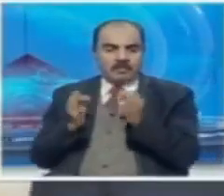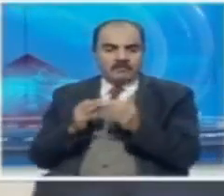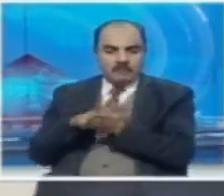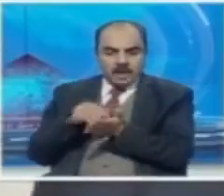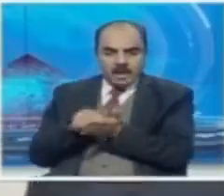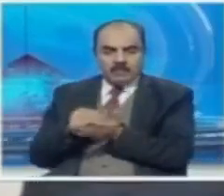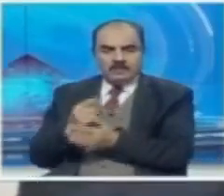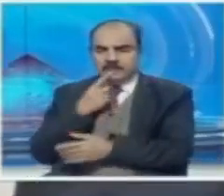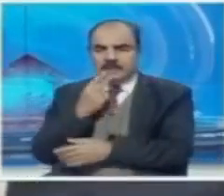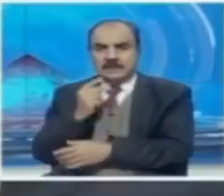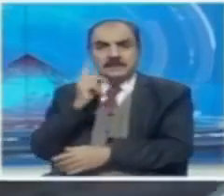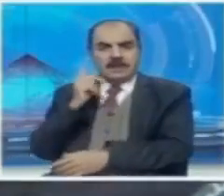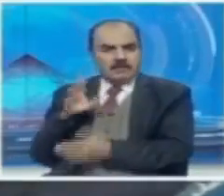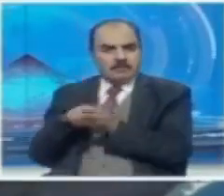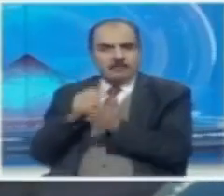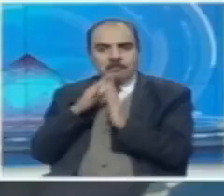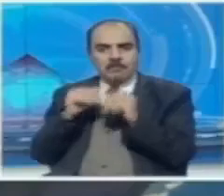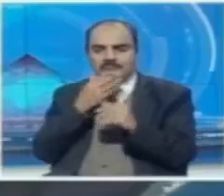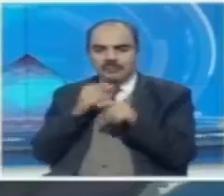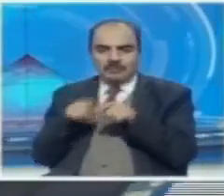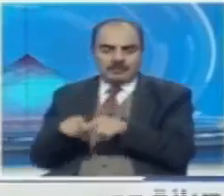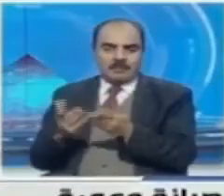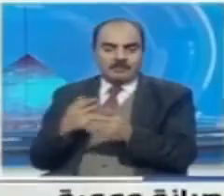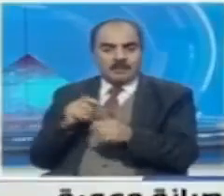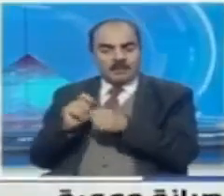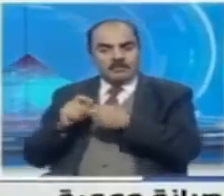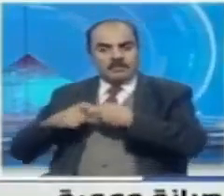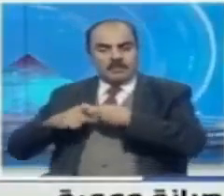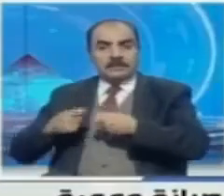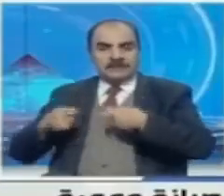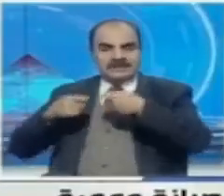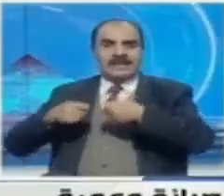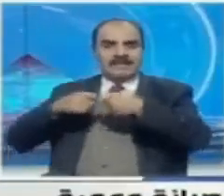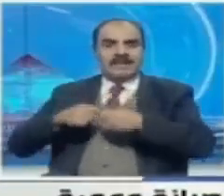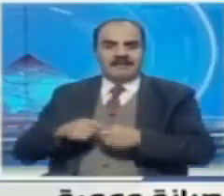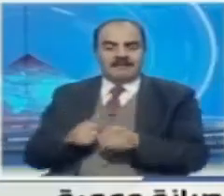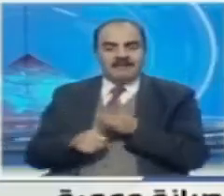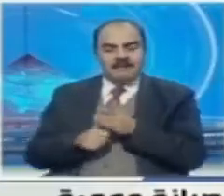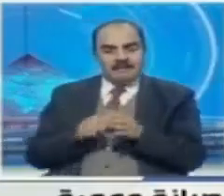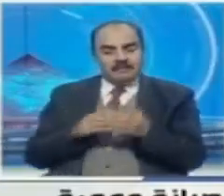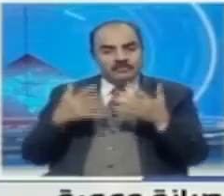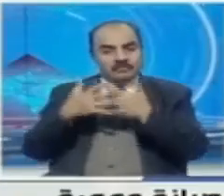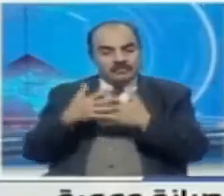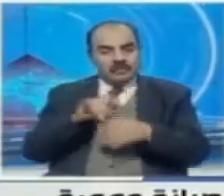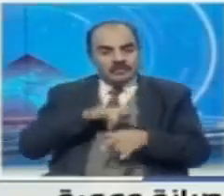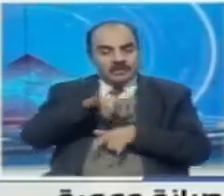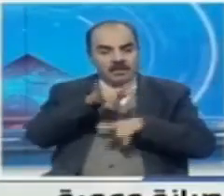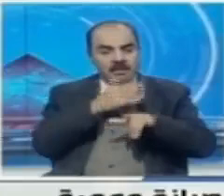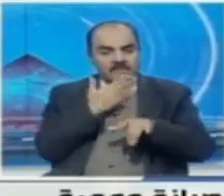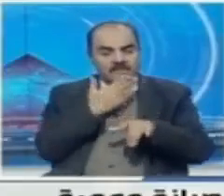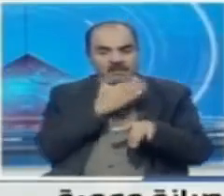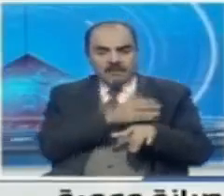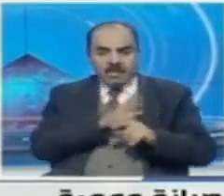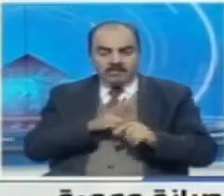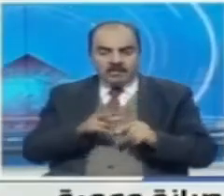منذ 30 عاما والهدف هو تطوير التعاون في أفريقيا خاصة بين شركات الطيران الأفريقية في